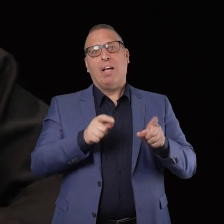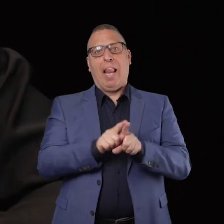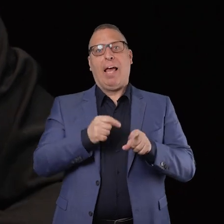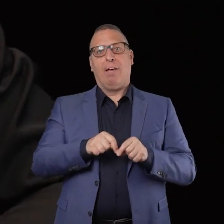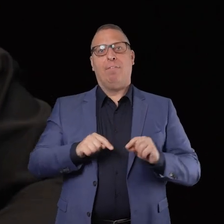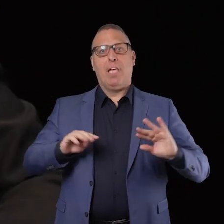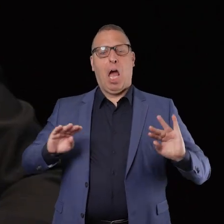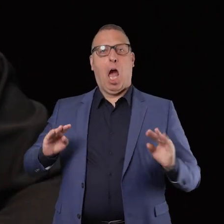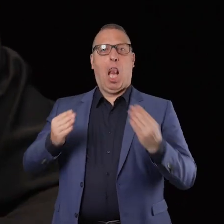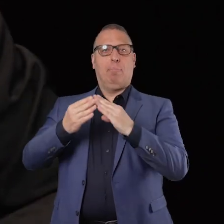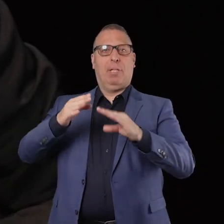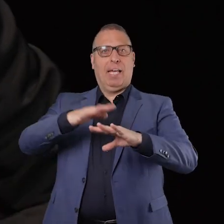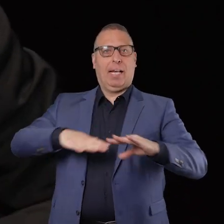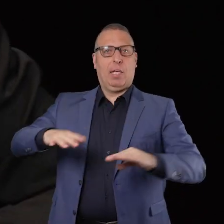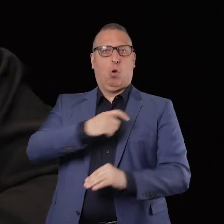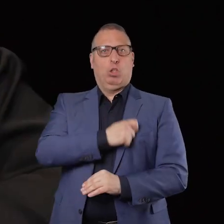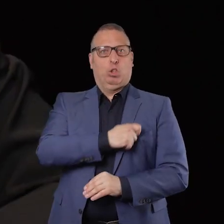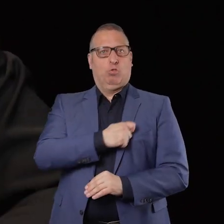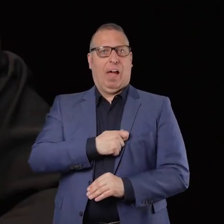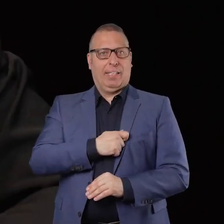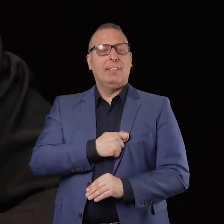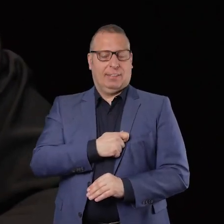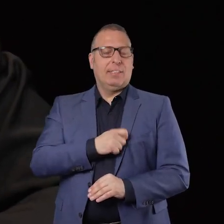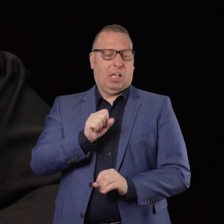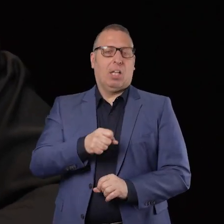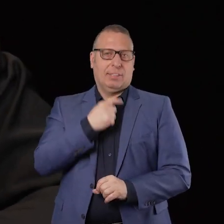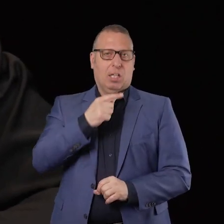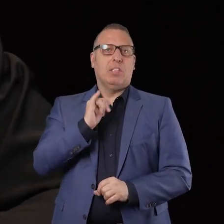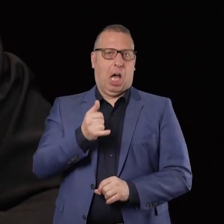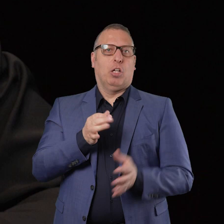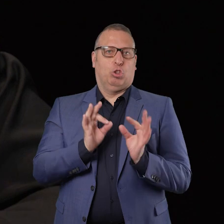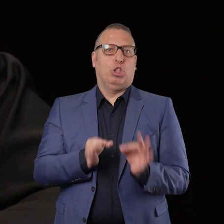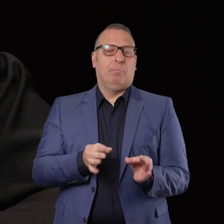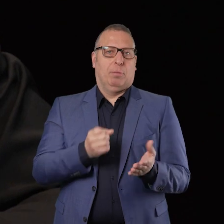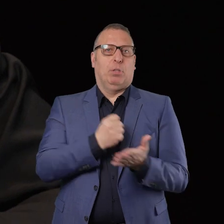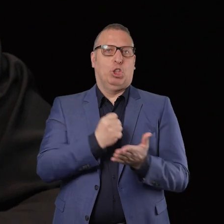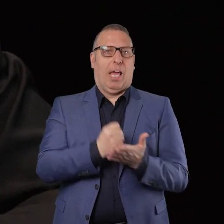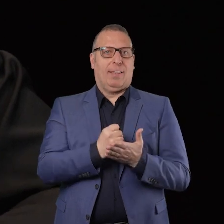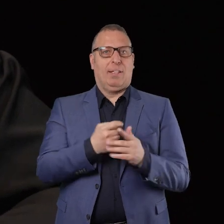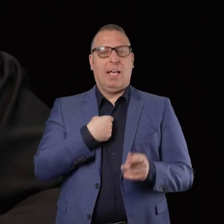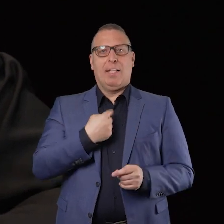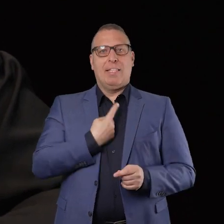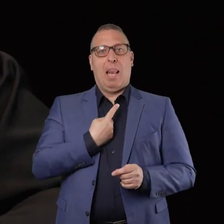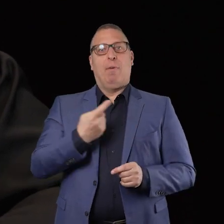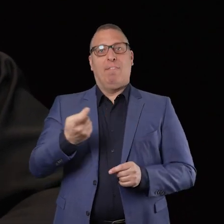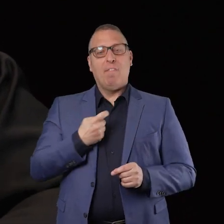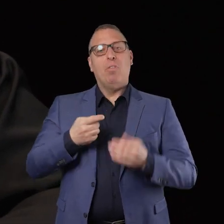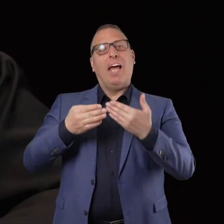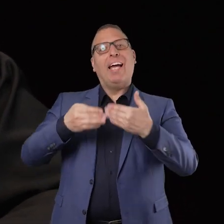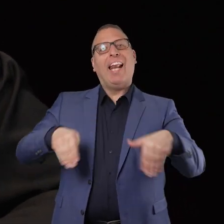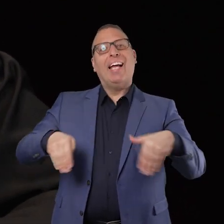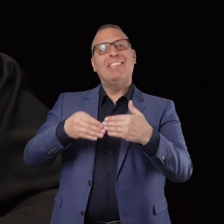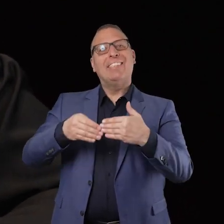sei wie in den Alpenregionen der Schweiz. Das kann ich bestätigen. Und ich komme aus